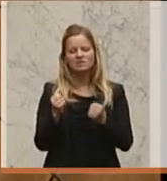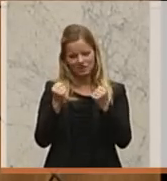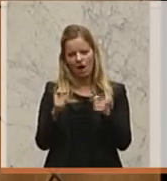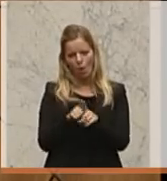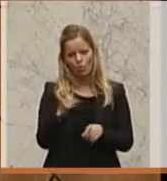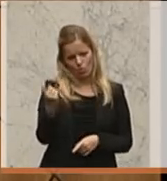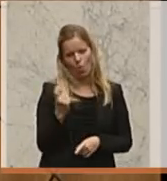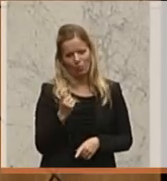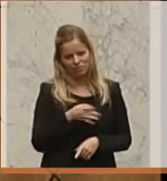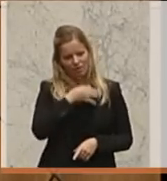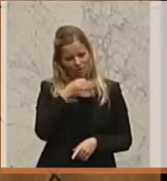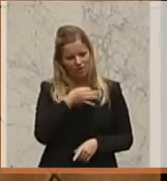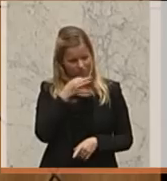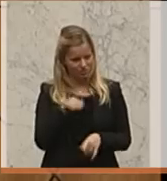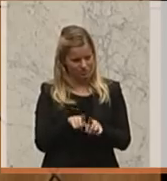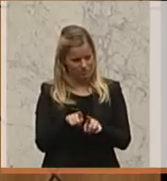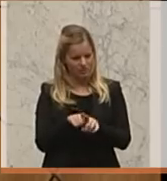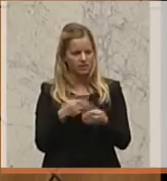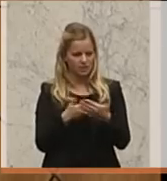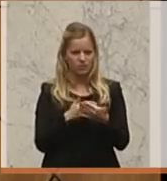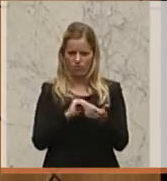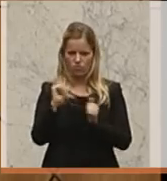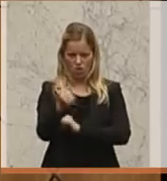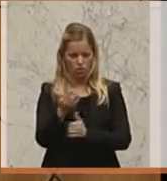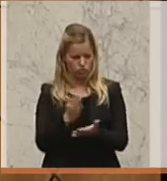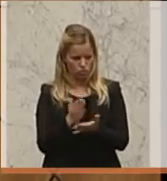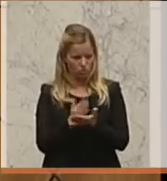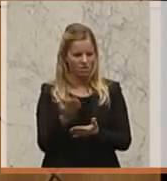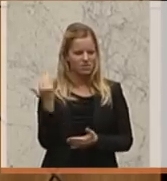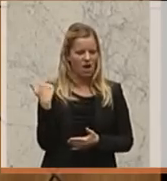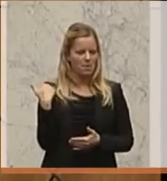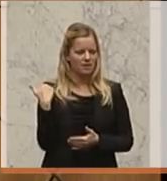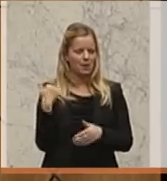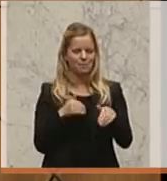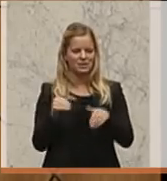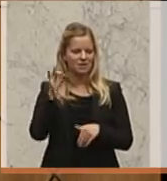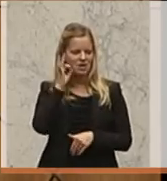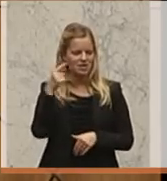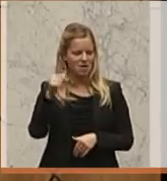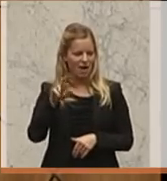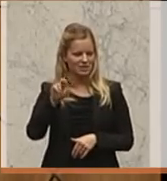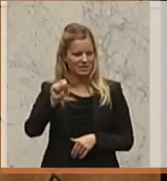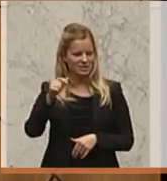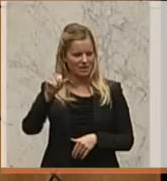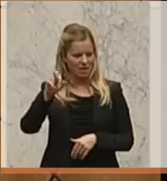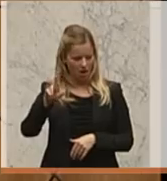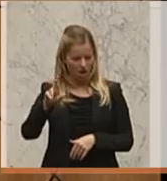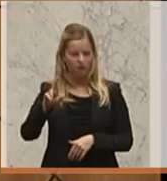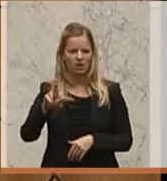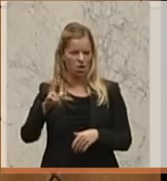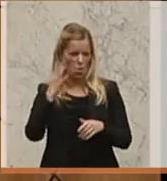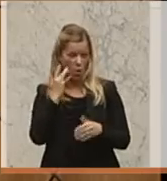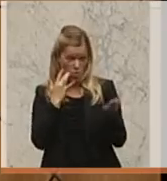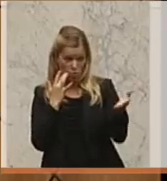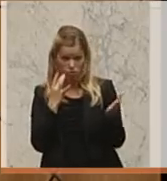doch damals von der Ministerin Gastinger ein Inserat, also im dezenten Orange gehalten, wie unschwer zu erkennen ist. Das